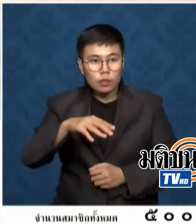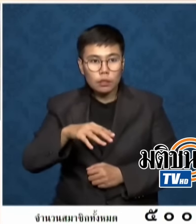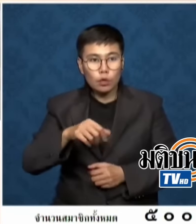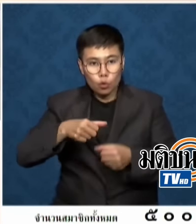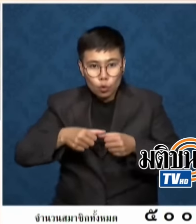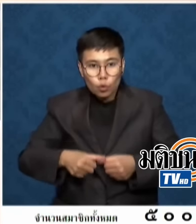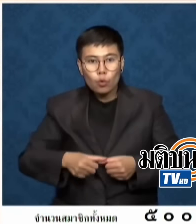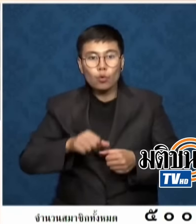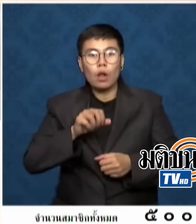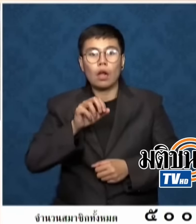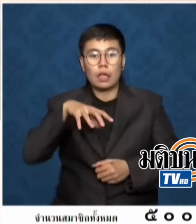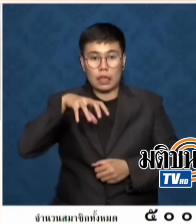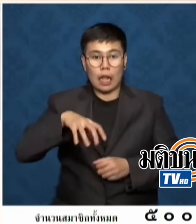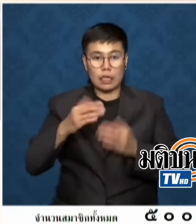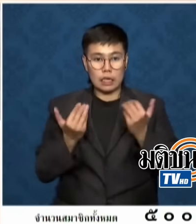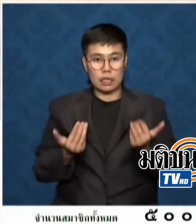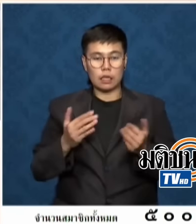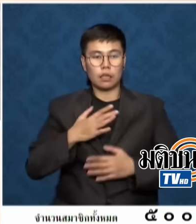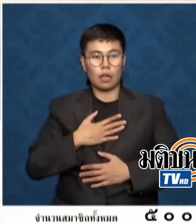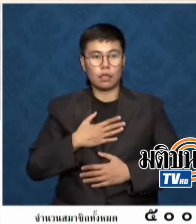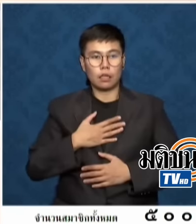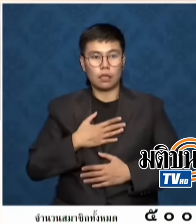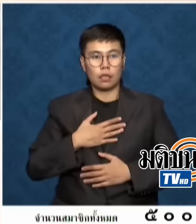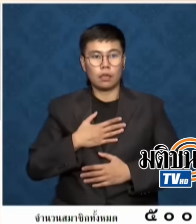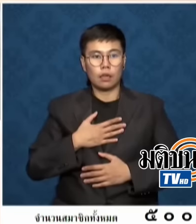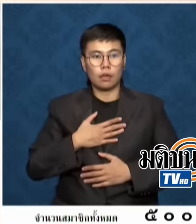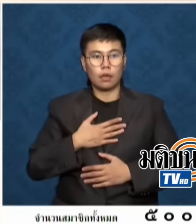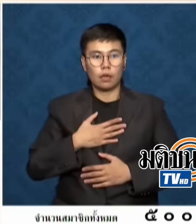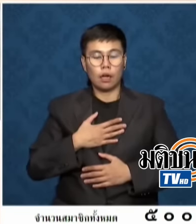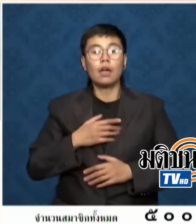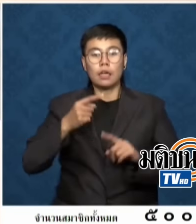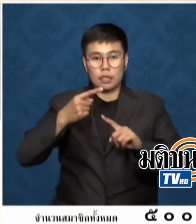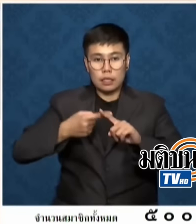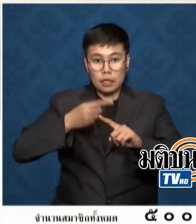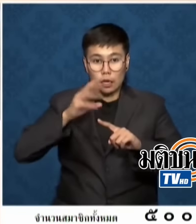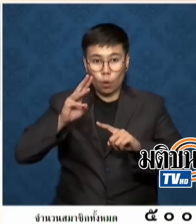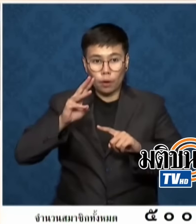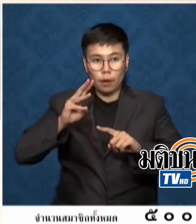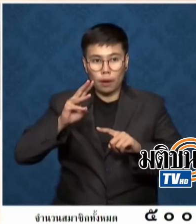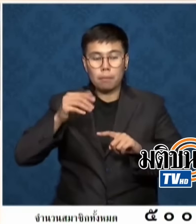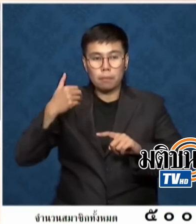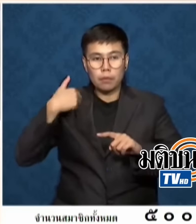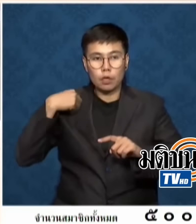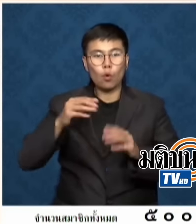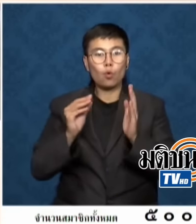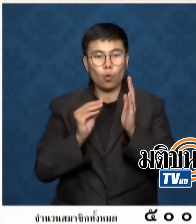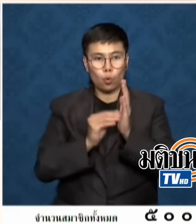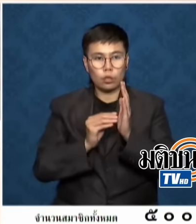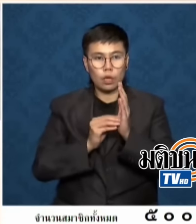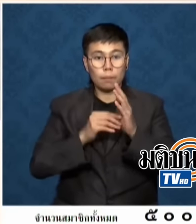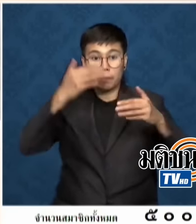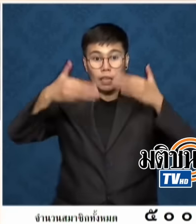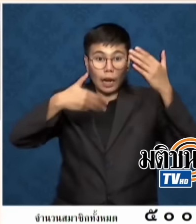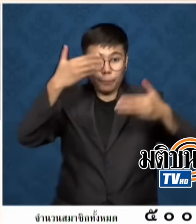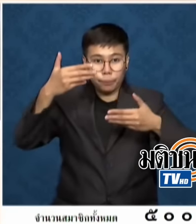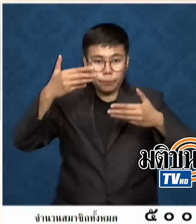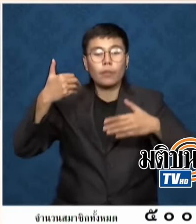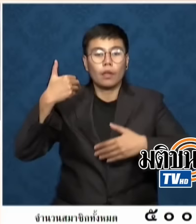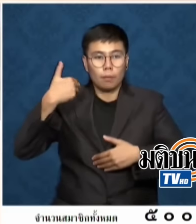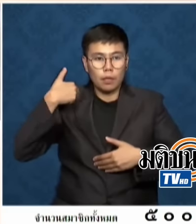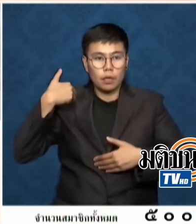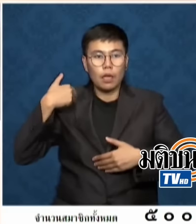ค่ะเพราะสิ่งที่เราจะเกิดอาจจัดงานวันมิถุนายนนี้งานบางกอกพรายเราก็ยังสามารถเรียกร้องใน